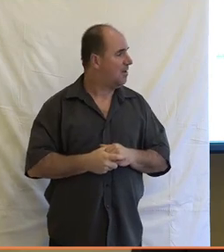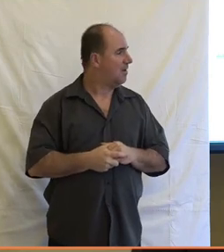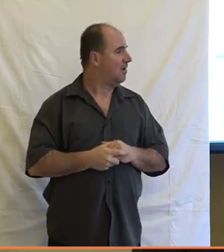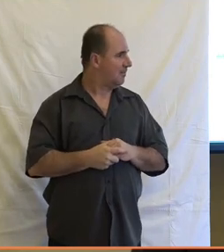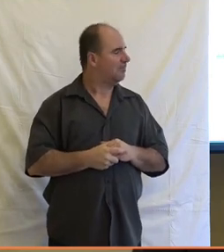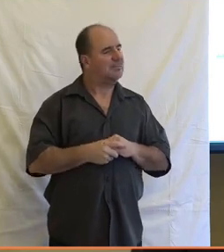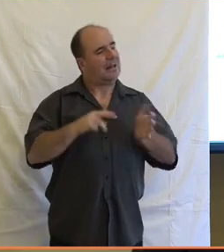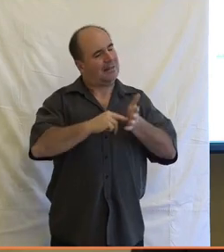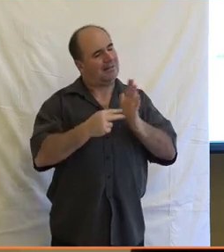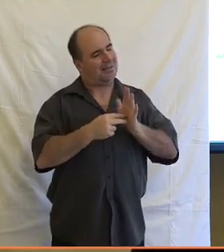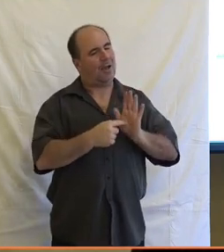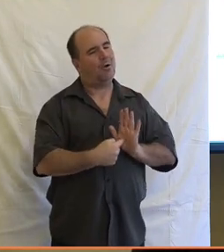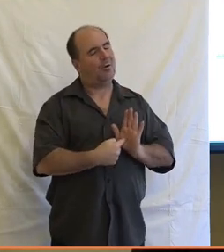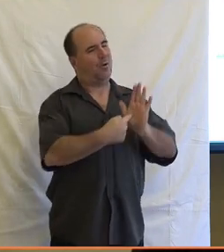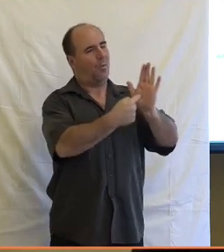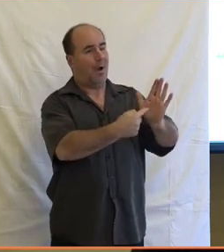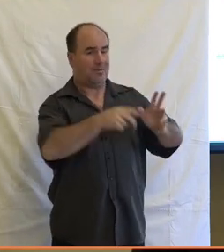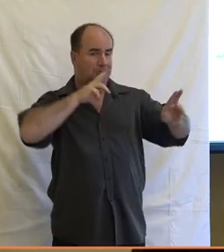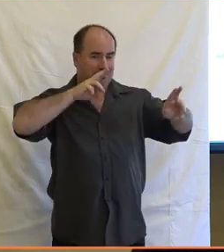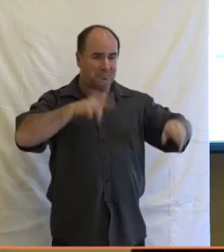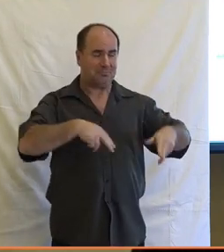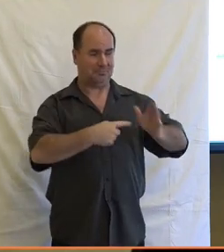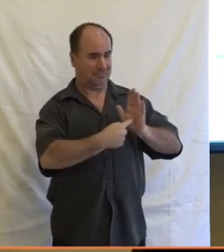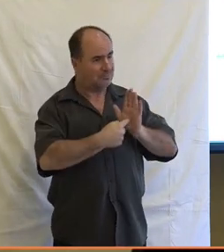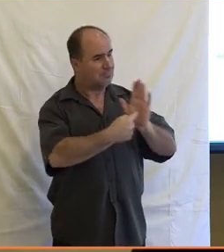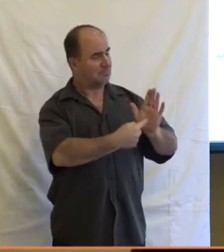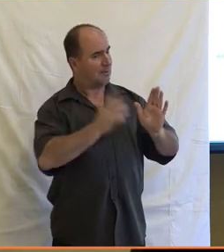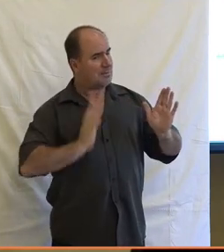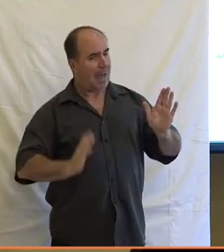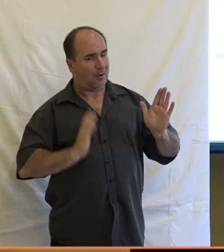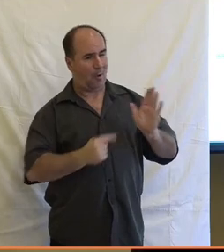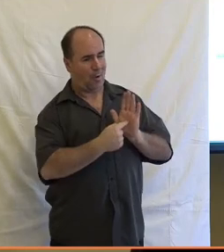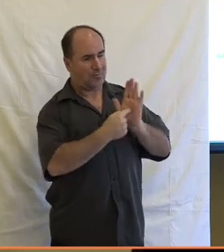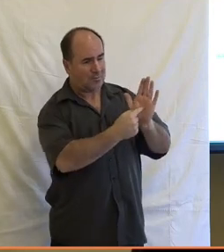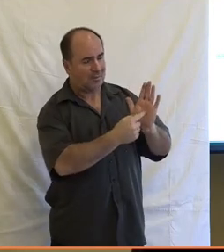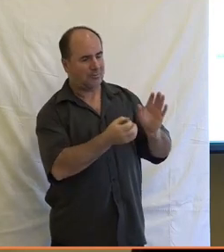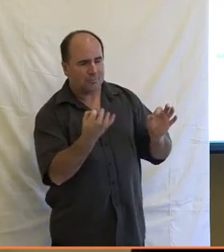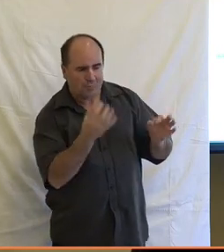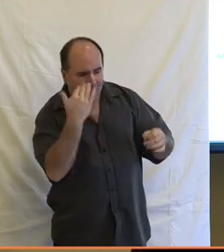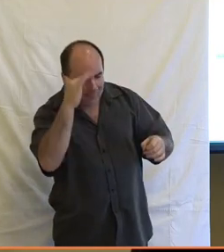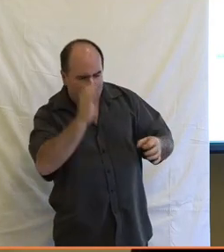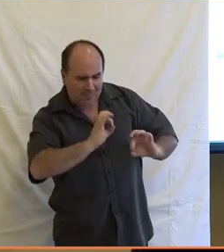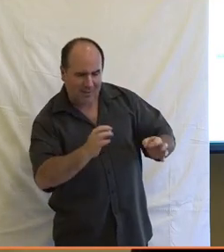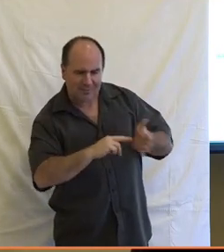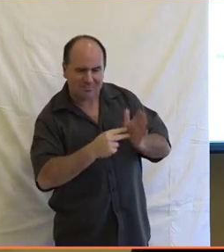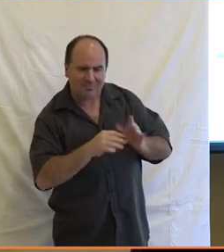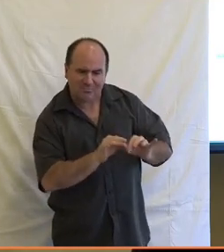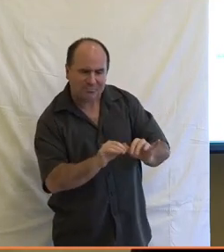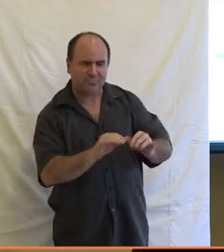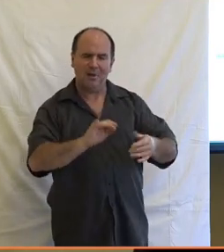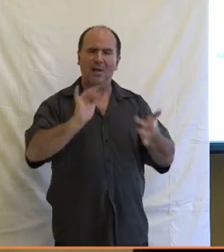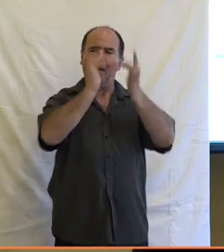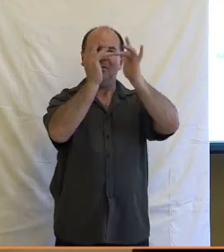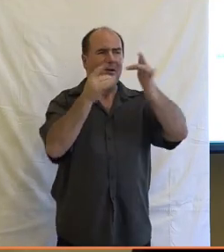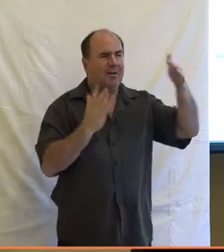je ta technologie prezentována, tak jako může nabít dojmu, že vlastně třeba jako už potom ta služba